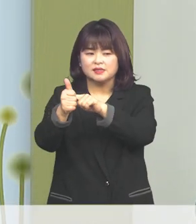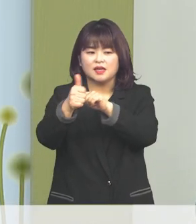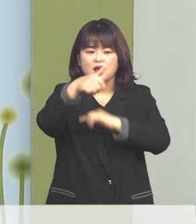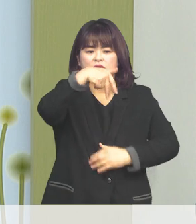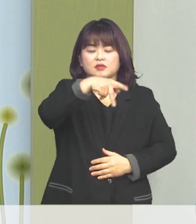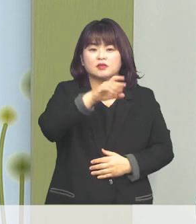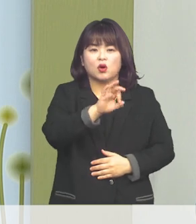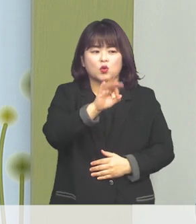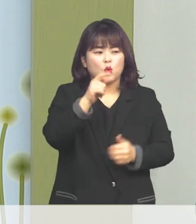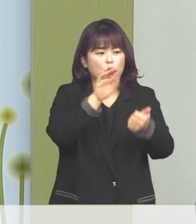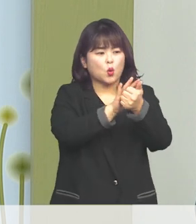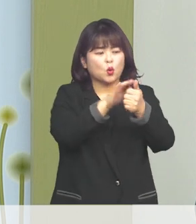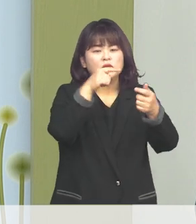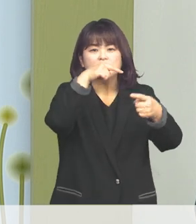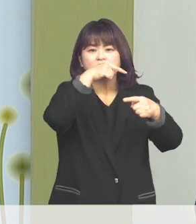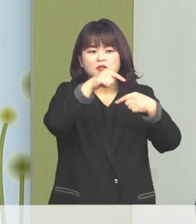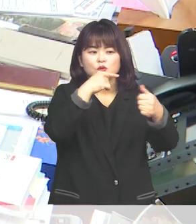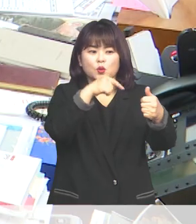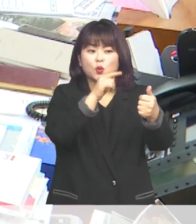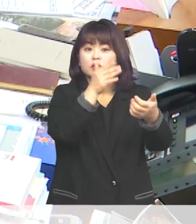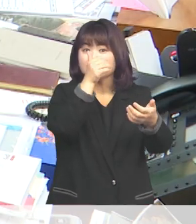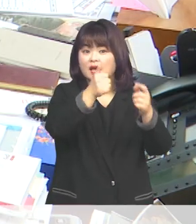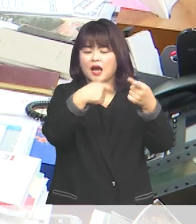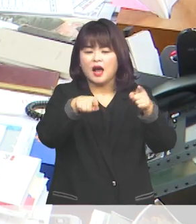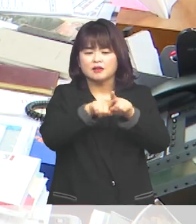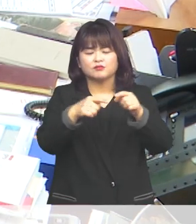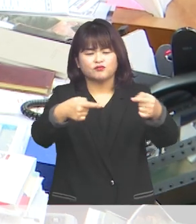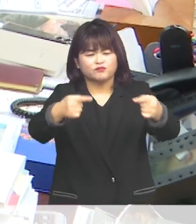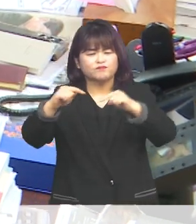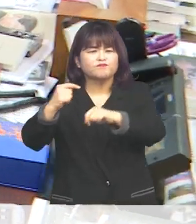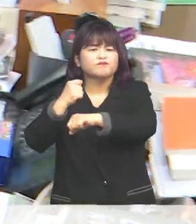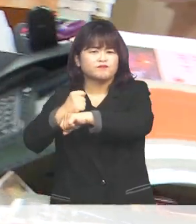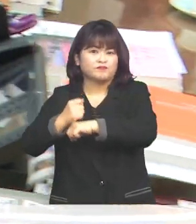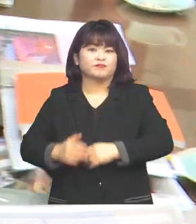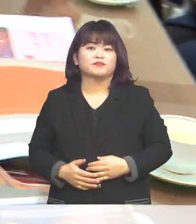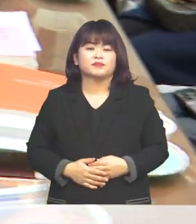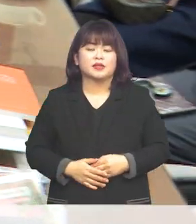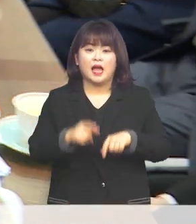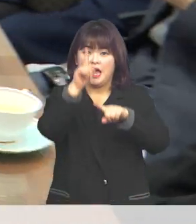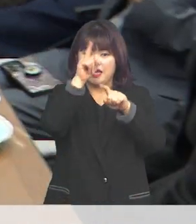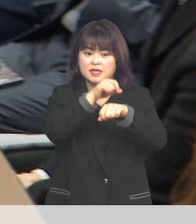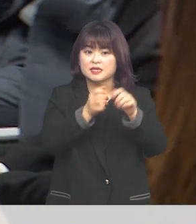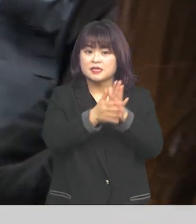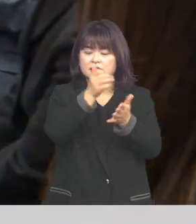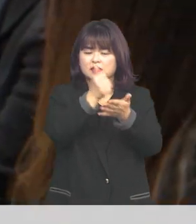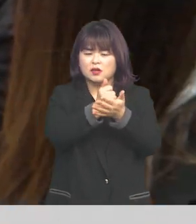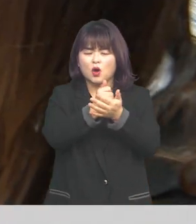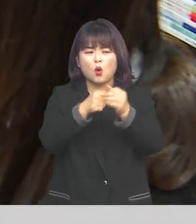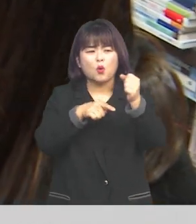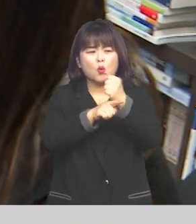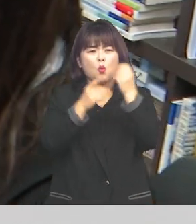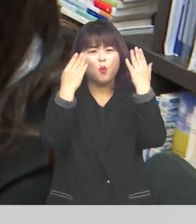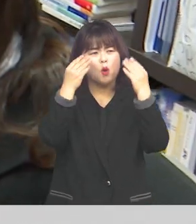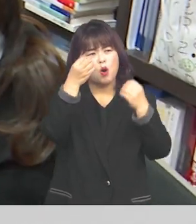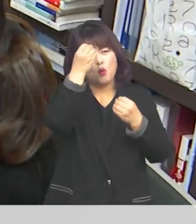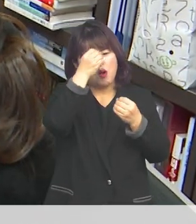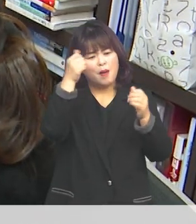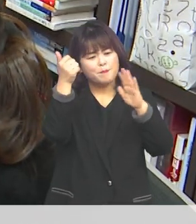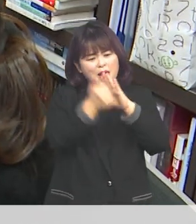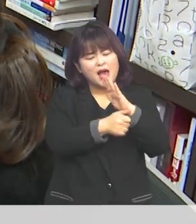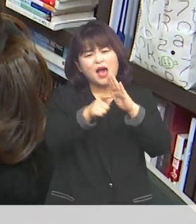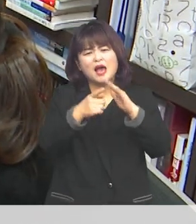정숙경 용인교육지원청 교육국장을 비롯한 관계자들이 참석했습니다. 이 시장은 과학고 유치가 안 된 것은